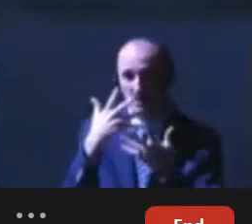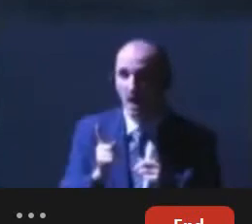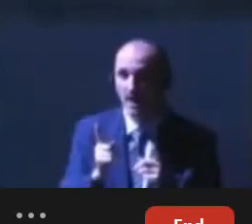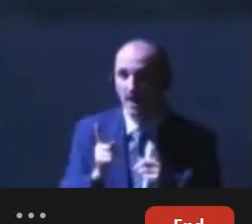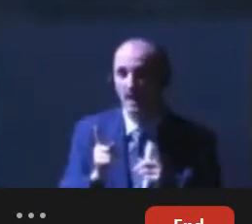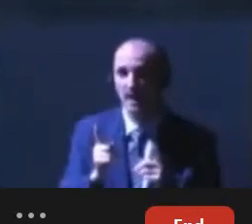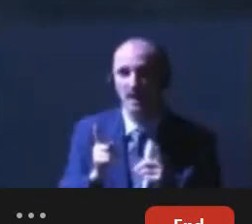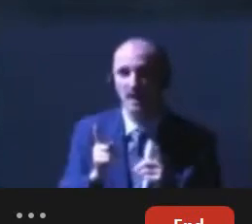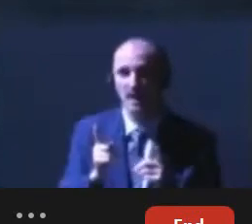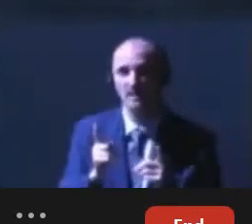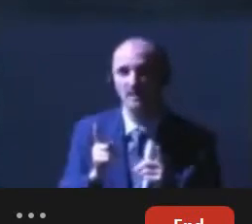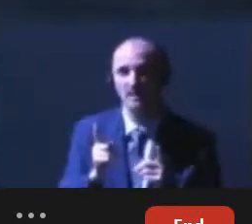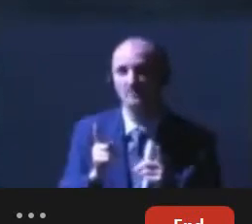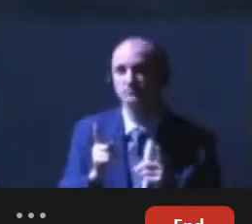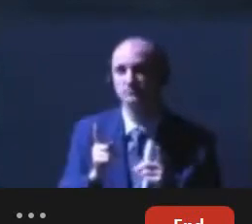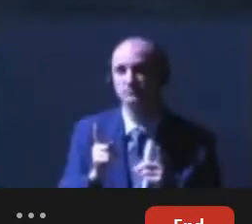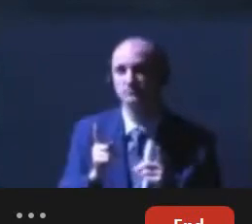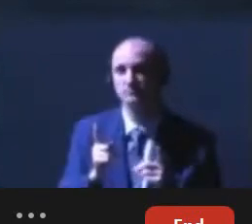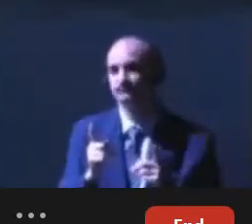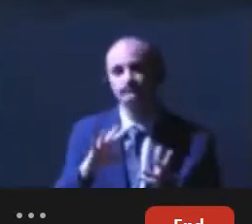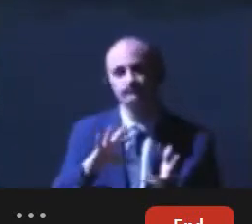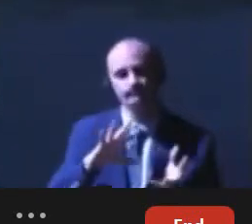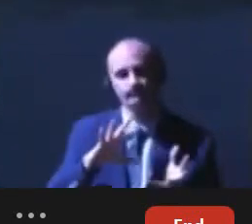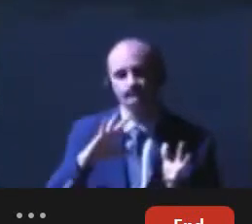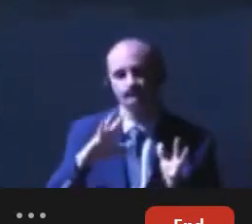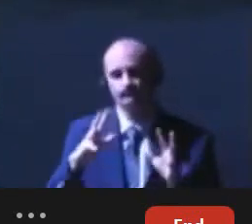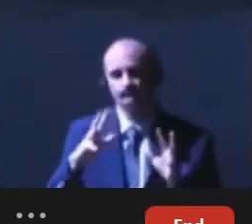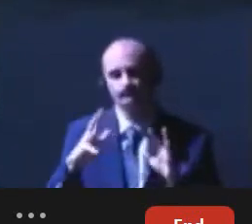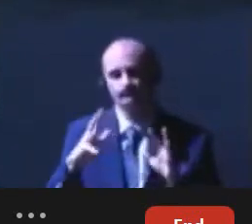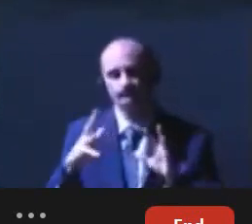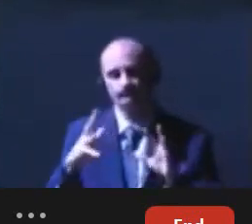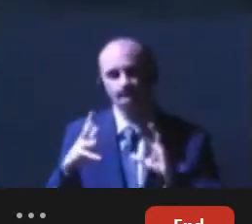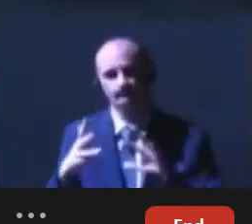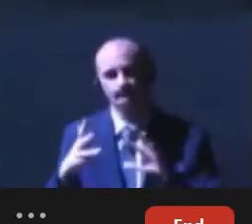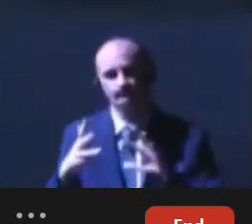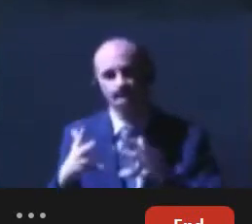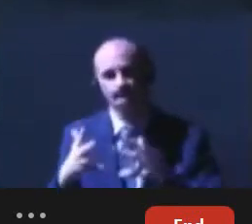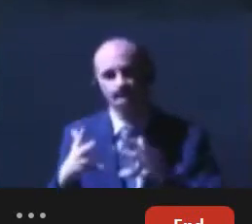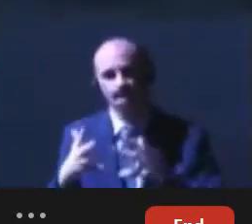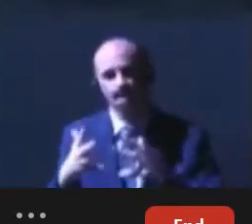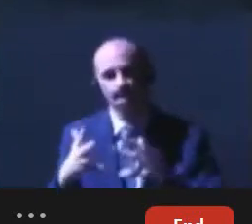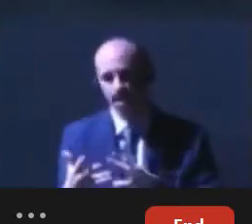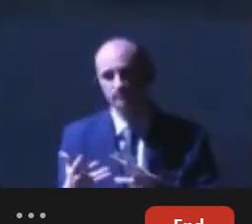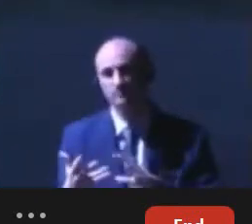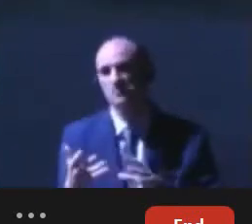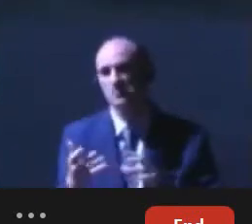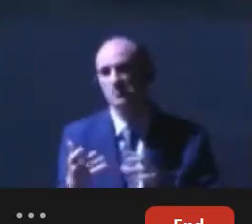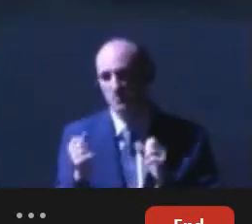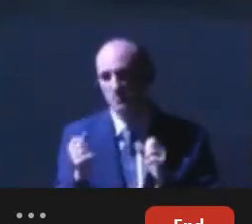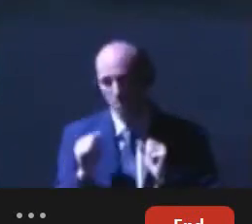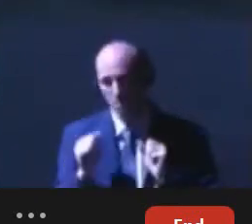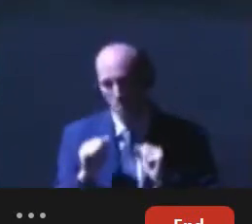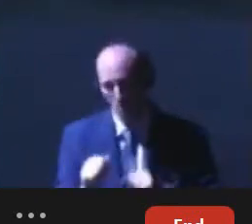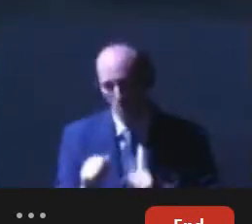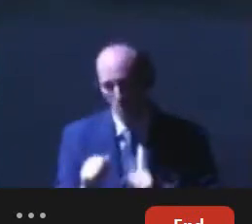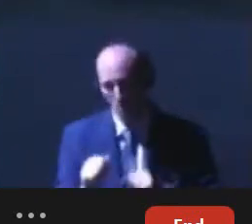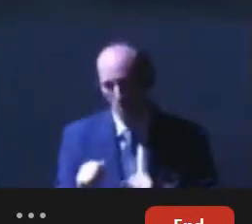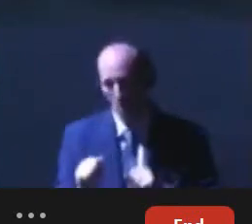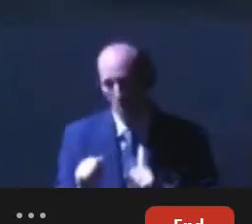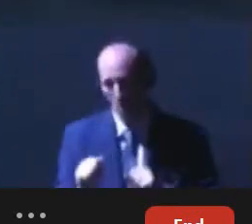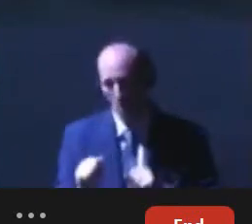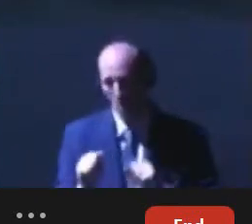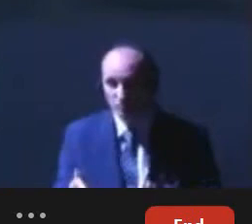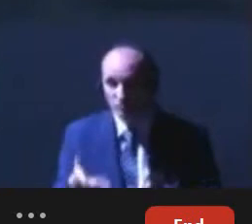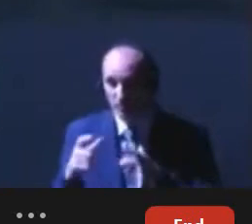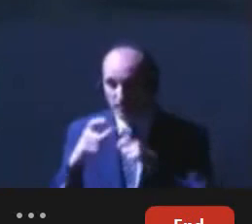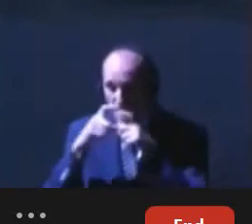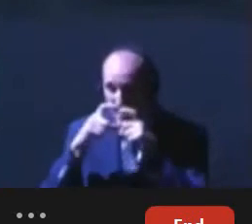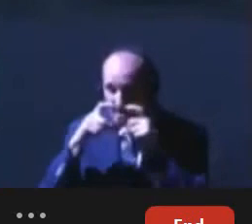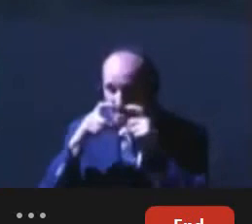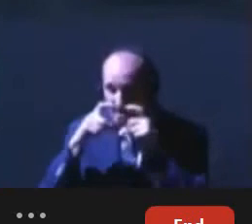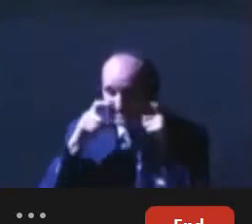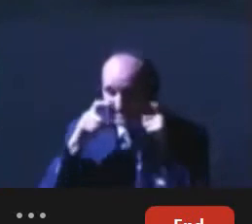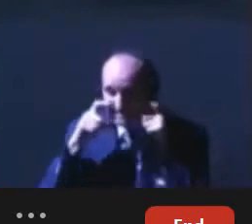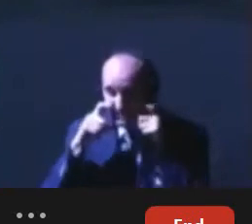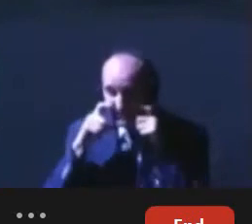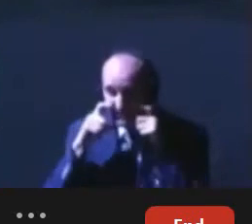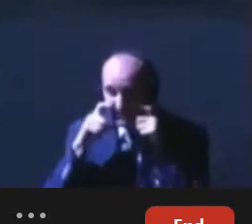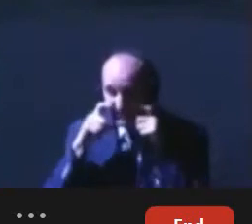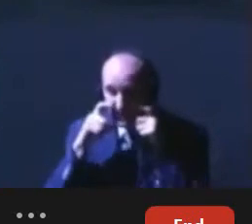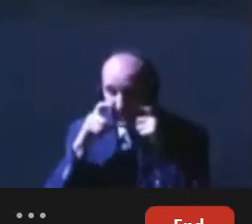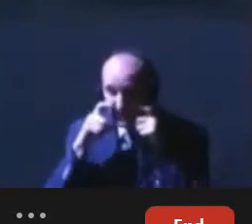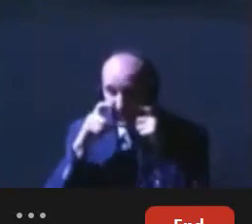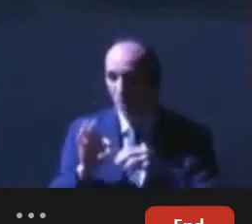cái năng lượng trên thế giới này, và tất cả những người mà đeo mặt nạ cho chúng ta, và hãy